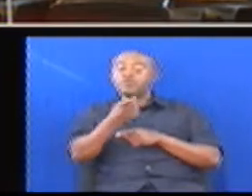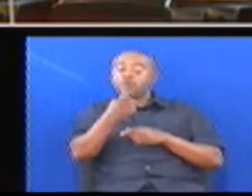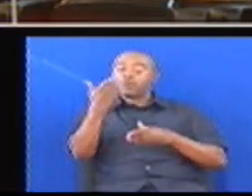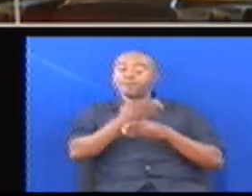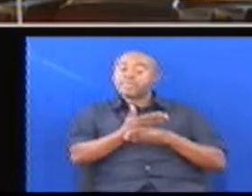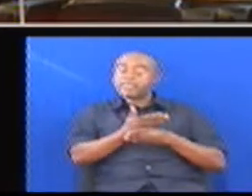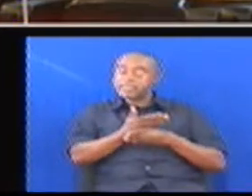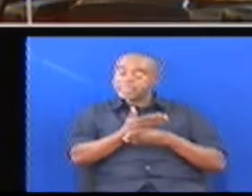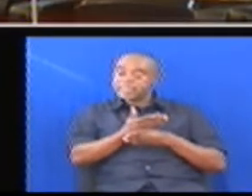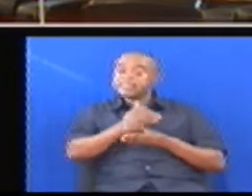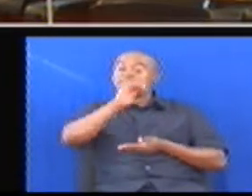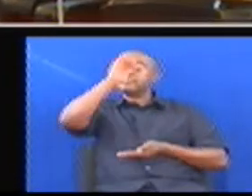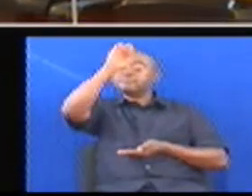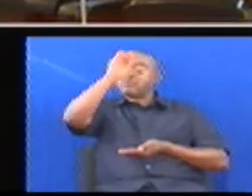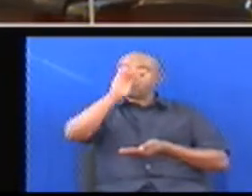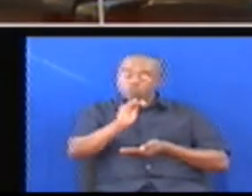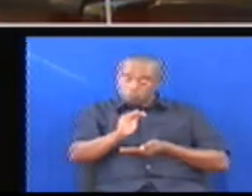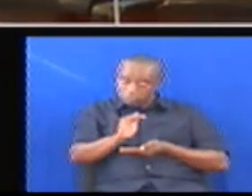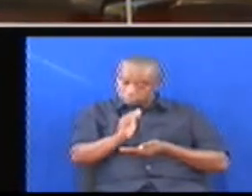ujumla vilipungua hadi